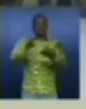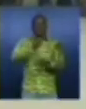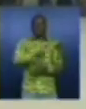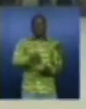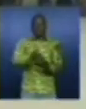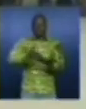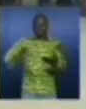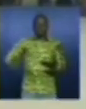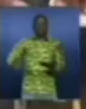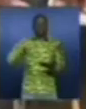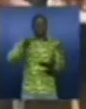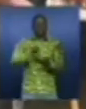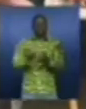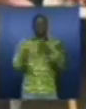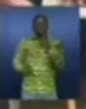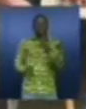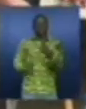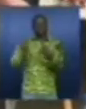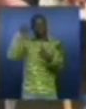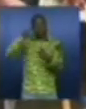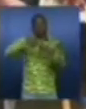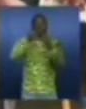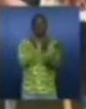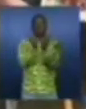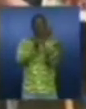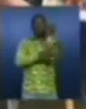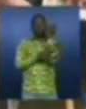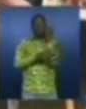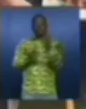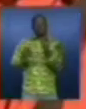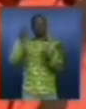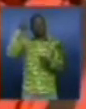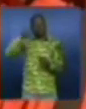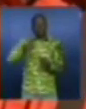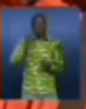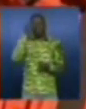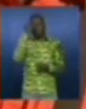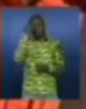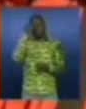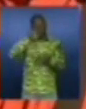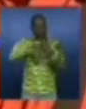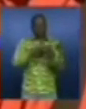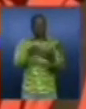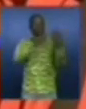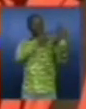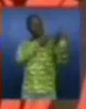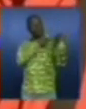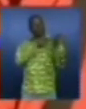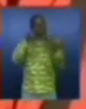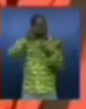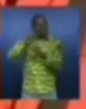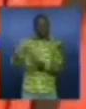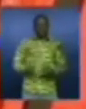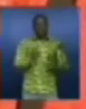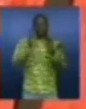agi pour la section provinciale du Kadiogo de rappeler tous les responsables des structures au niveau